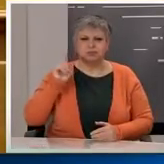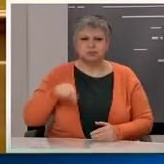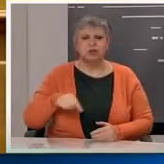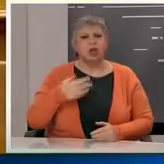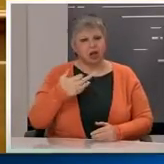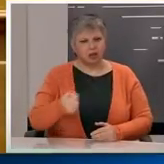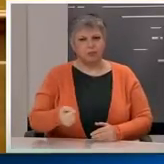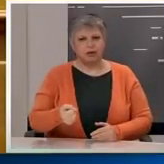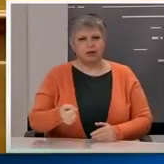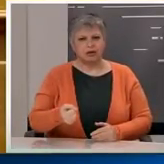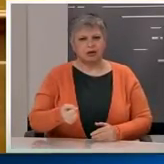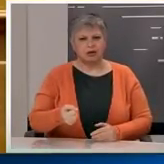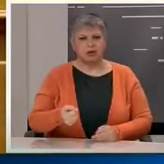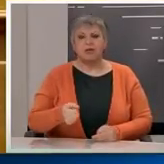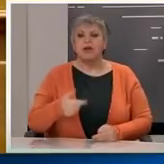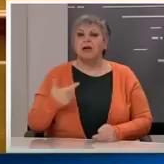Είχαμε